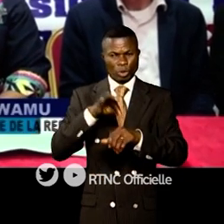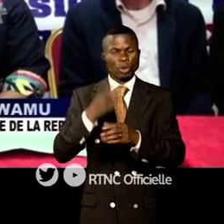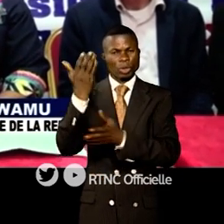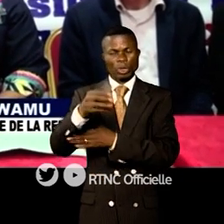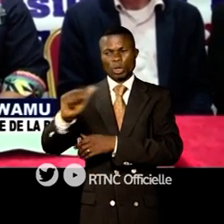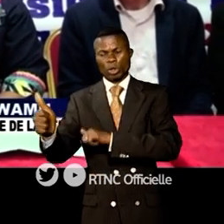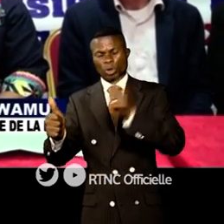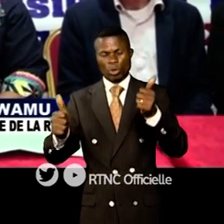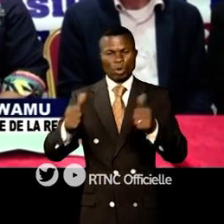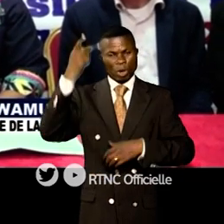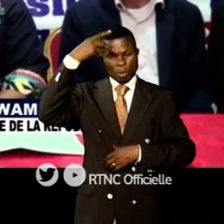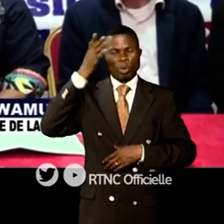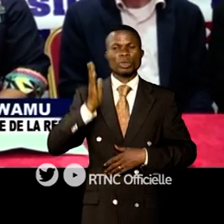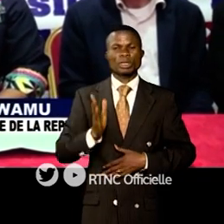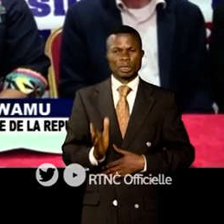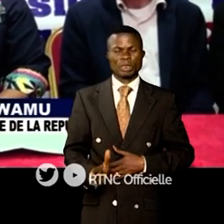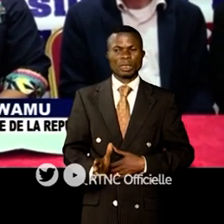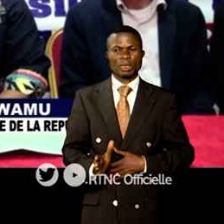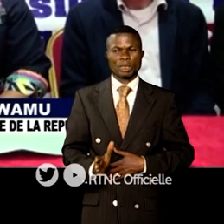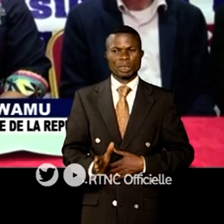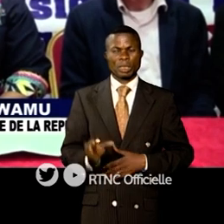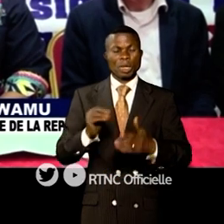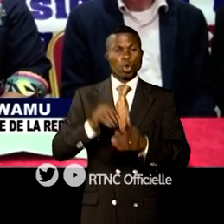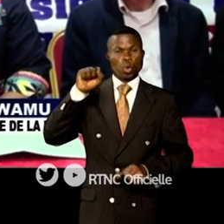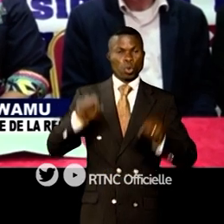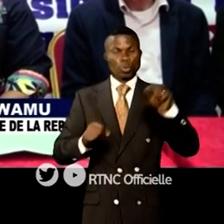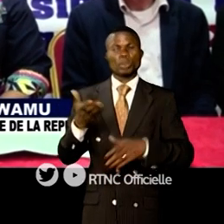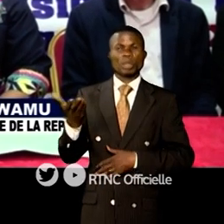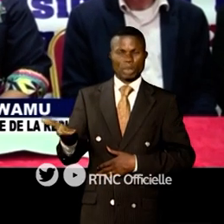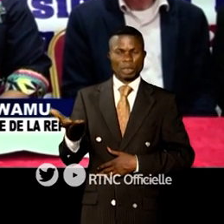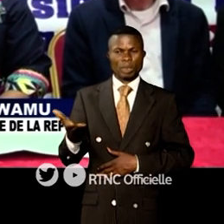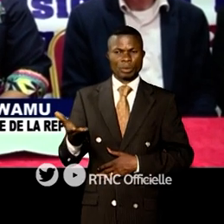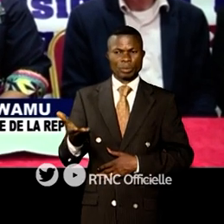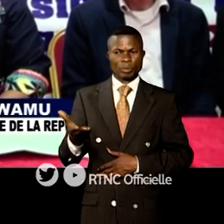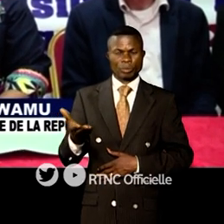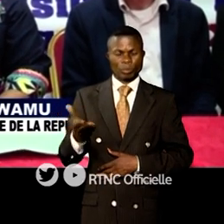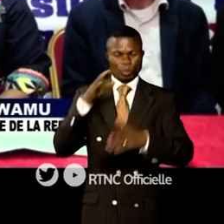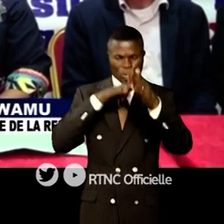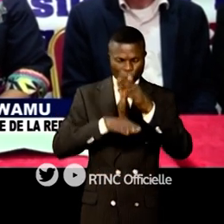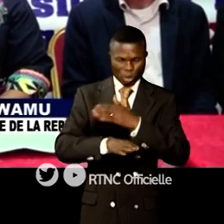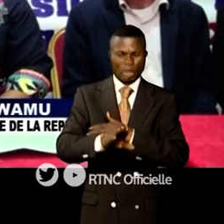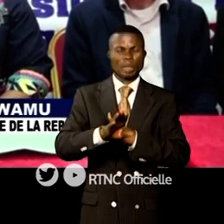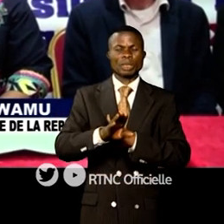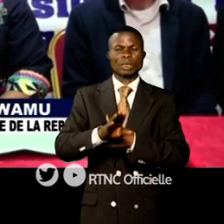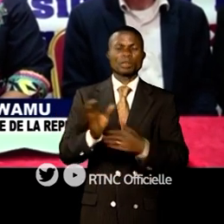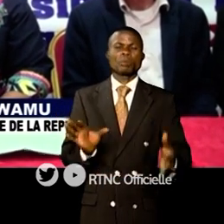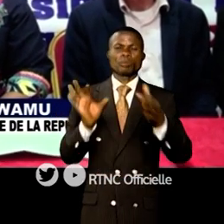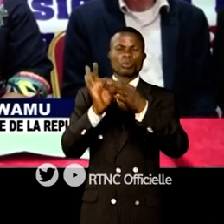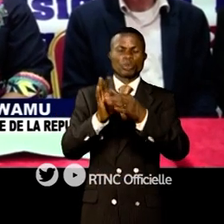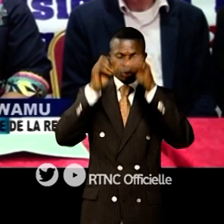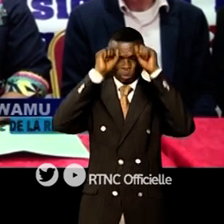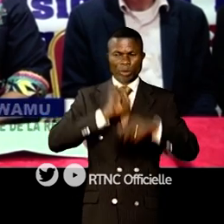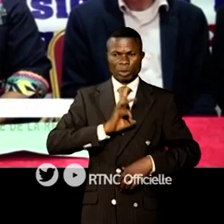aux autres acteurs politiques encore hésitants de saisir la balle au bon pour la rejoindre